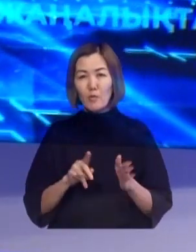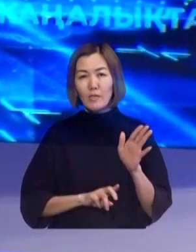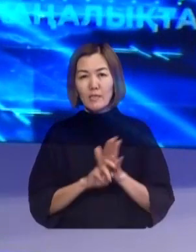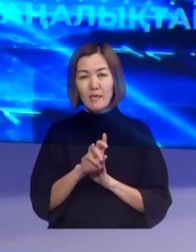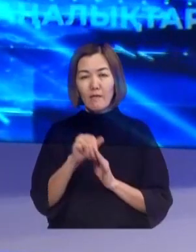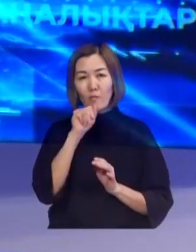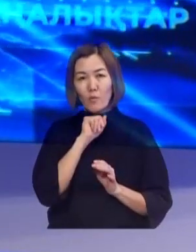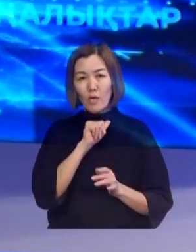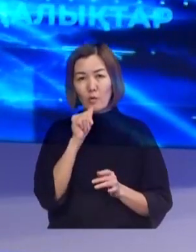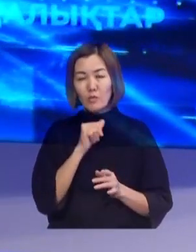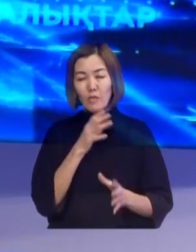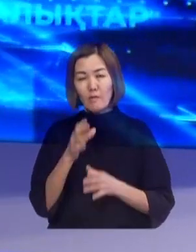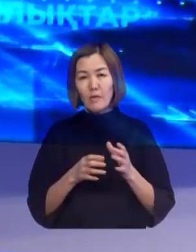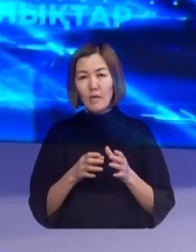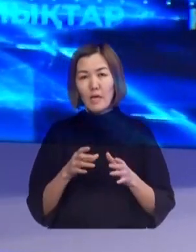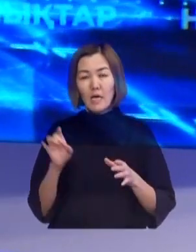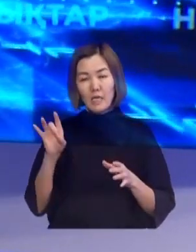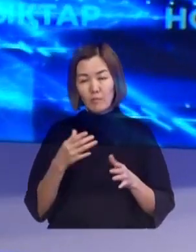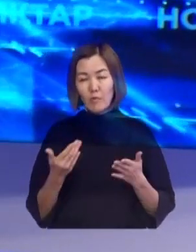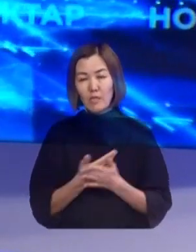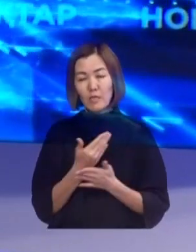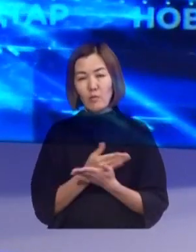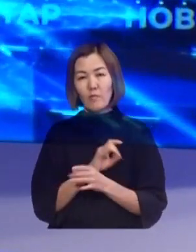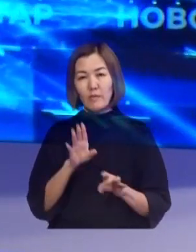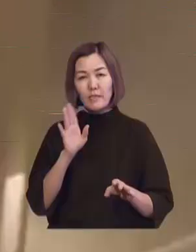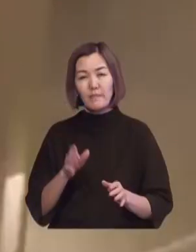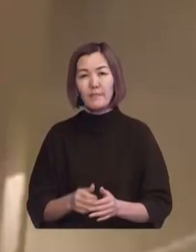Костанае. Подробности в сегодняшнем выпуске республиканских новостей.